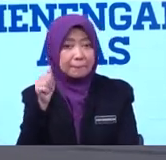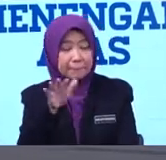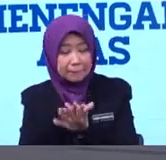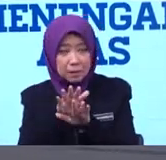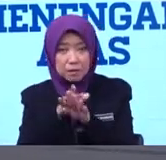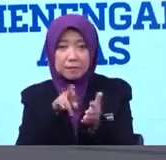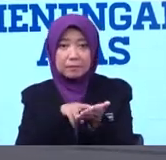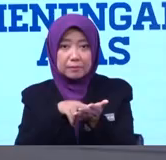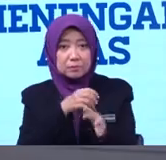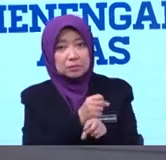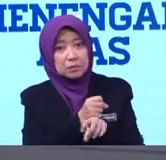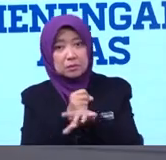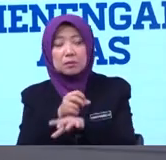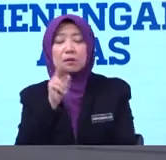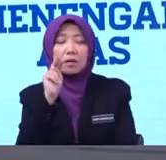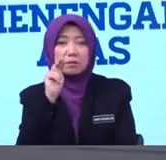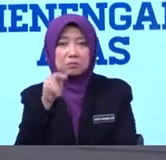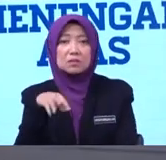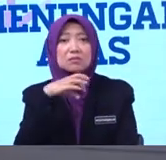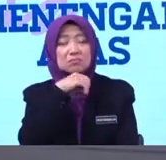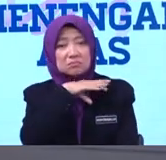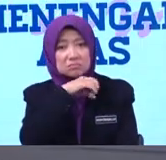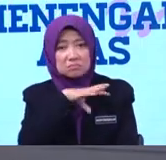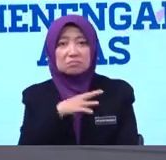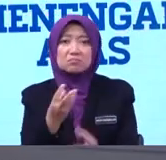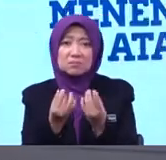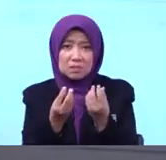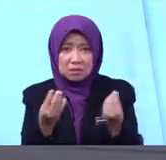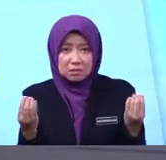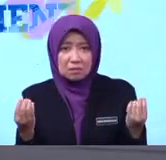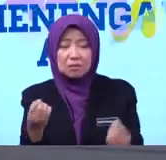boleh menyebabkan pencemaran tanah pencemaran tanah